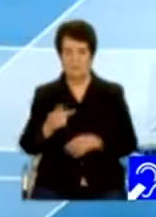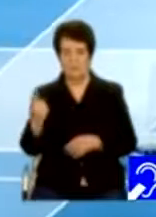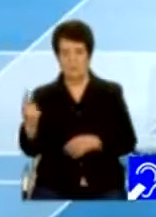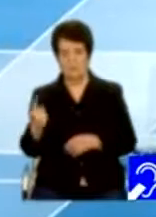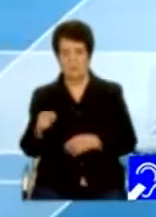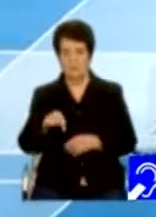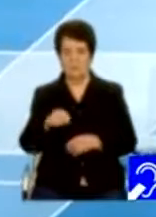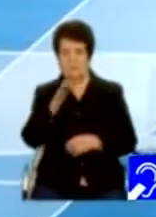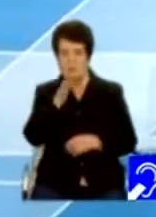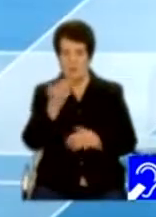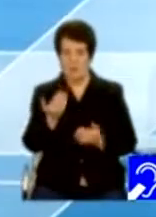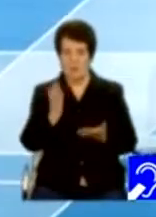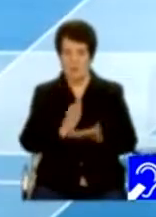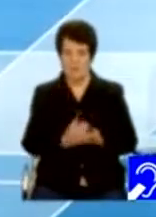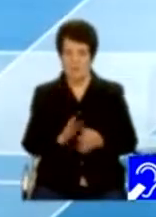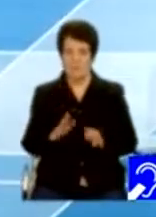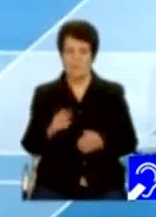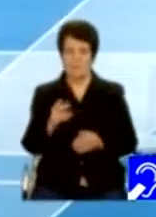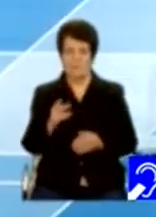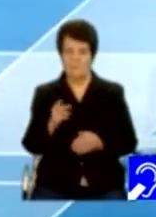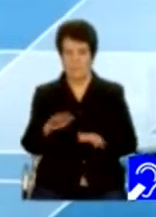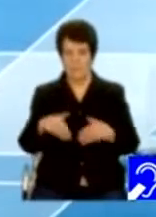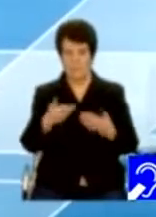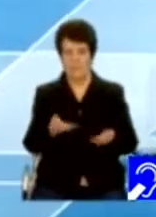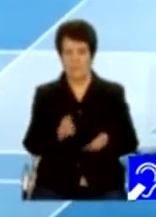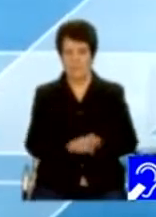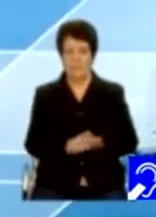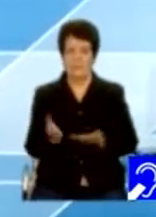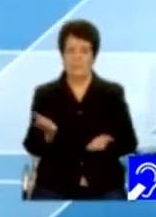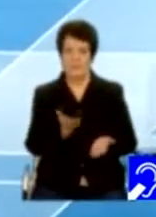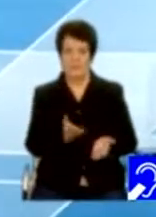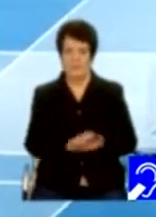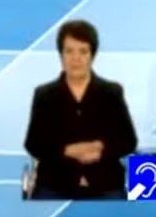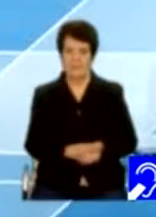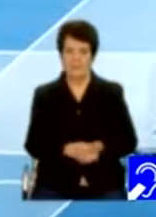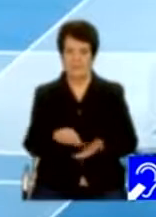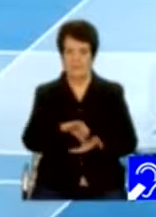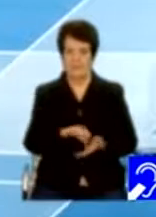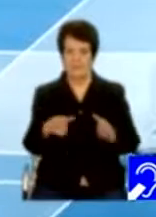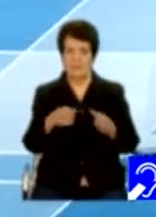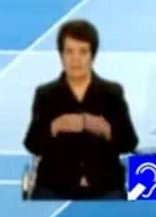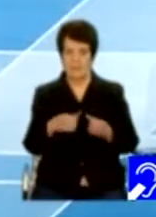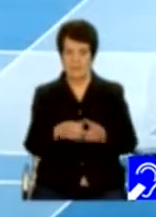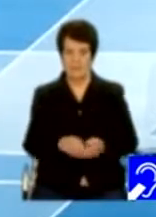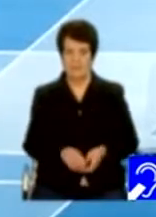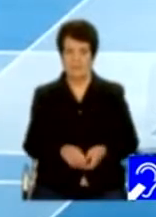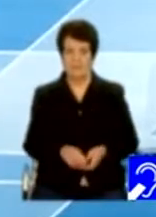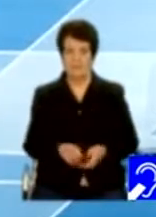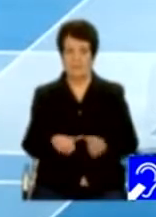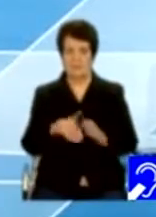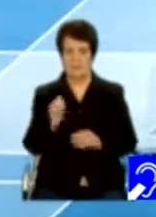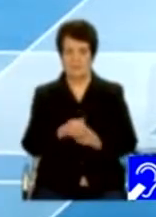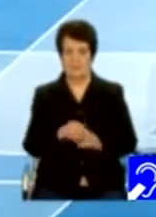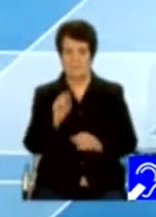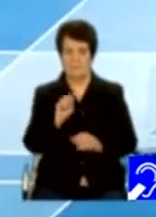21. La această oră avem un platou următorii invitați, următorii reprezentanți ai partidelor, așa cum au fost ele trase la